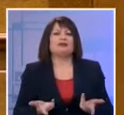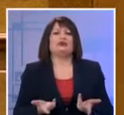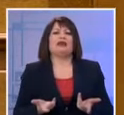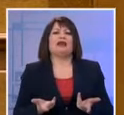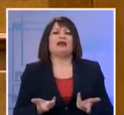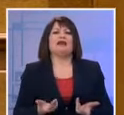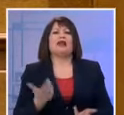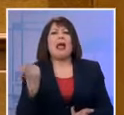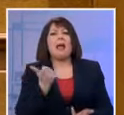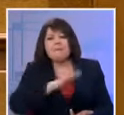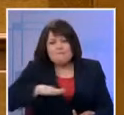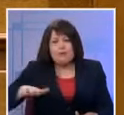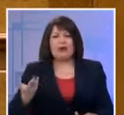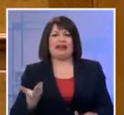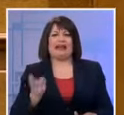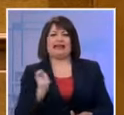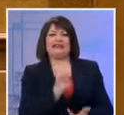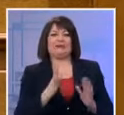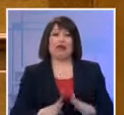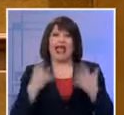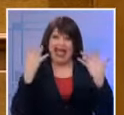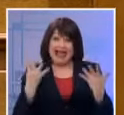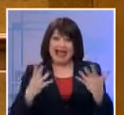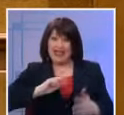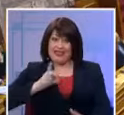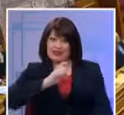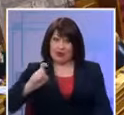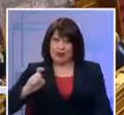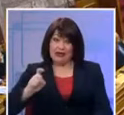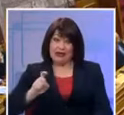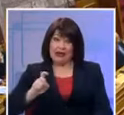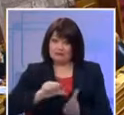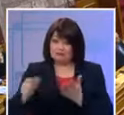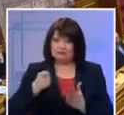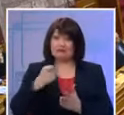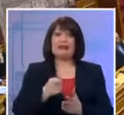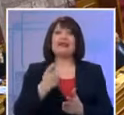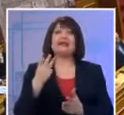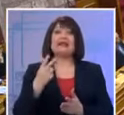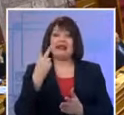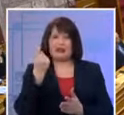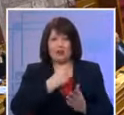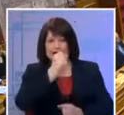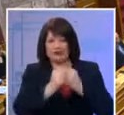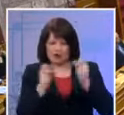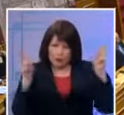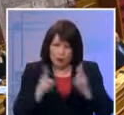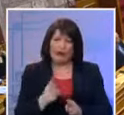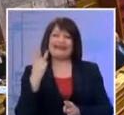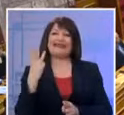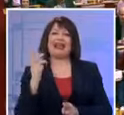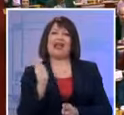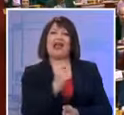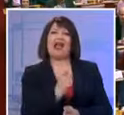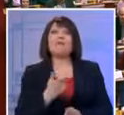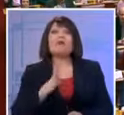τέκνων. Εμείς βρήκαμε 9 δισεκατομμύρια ληξιπρόθεσμες και στα 2,5 χρόνια τις πήγαμε στα 3. Εμείς δεν τάζαμε, αλλά πληρώναμε